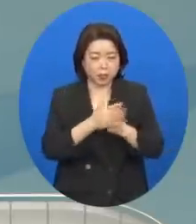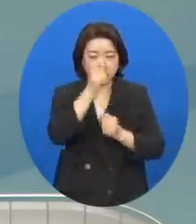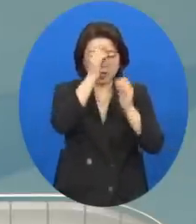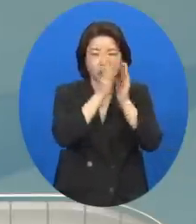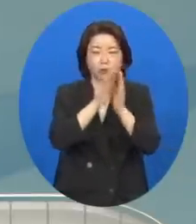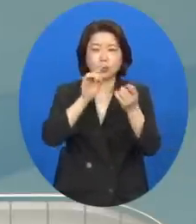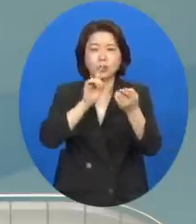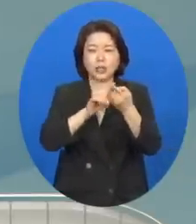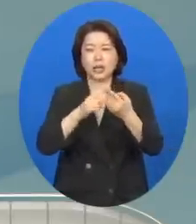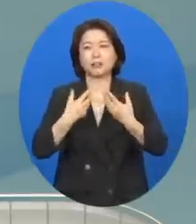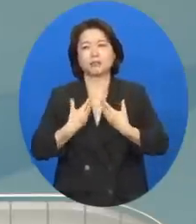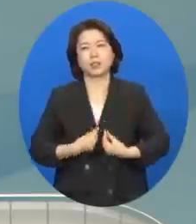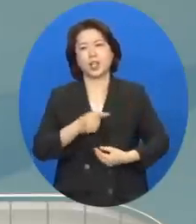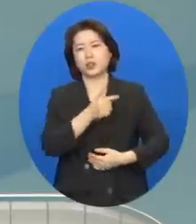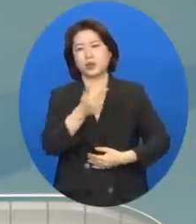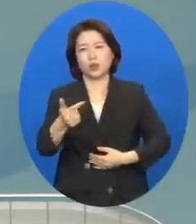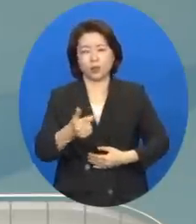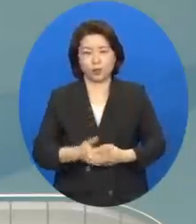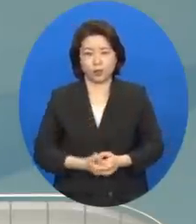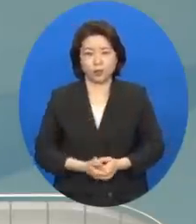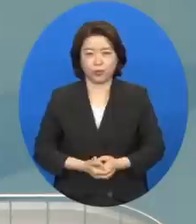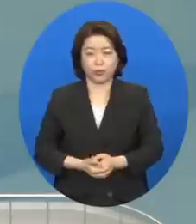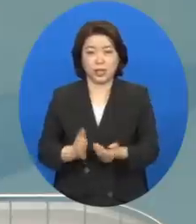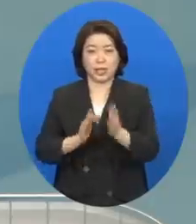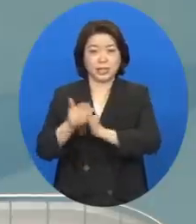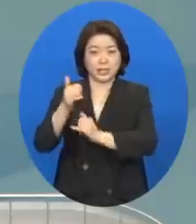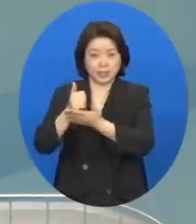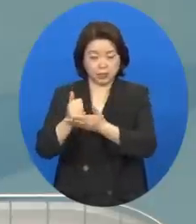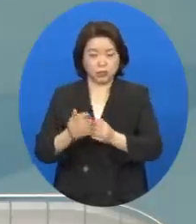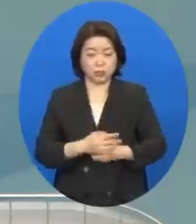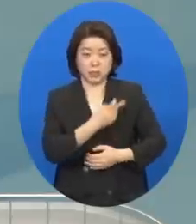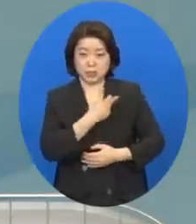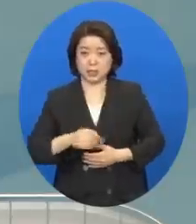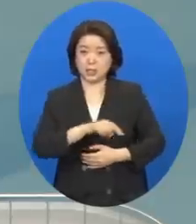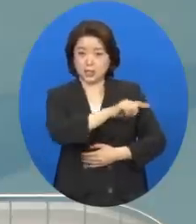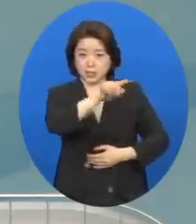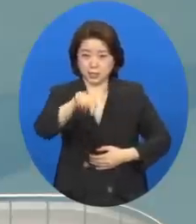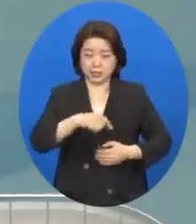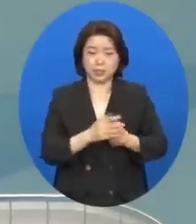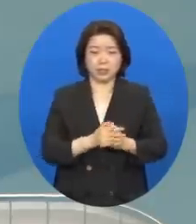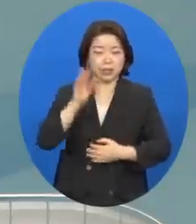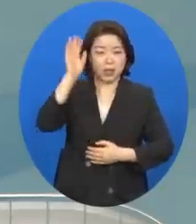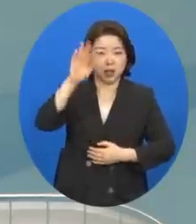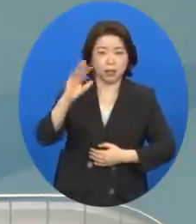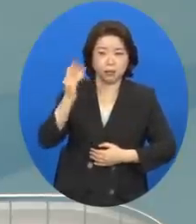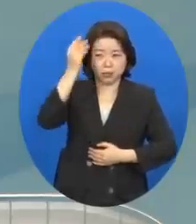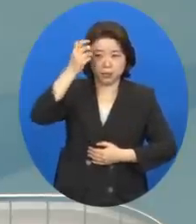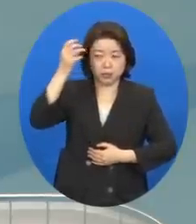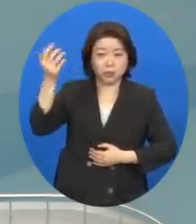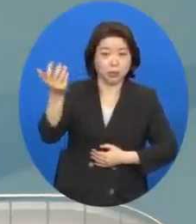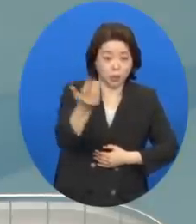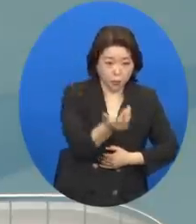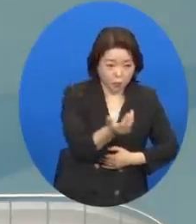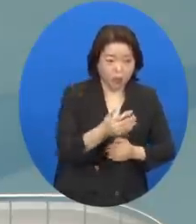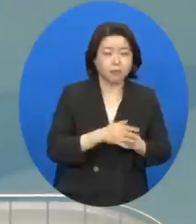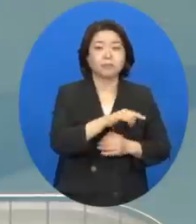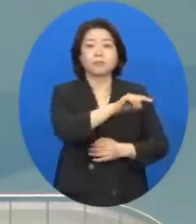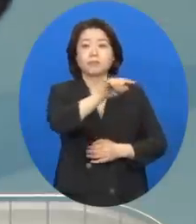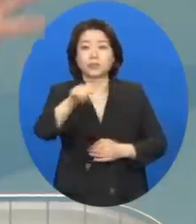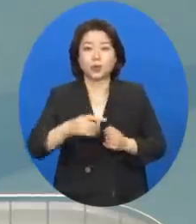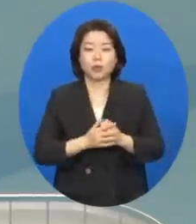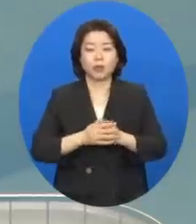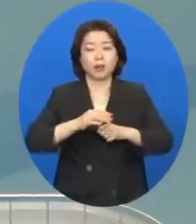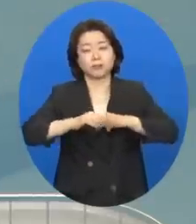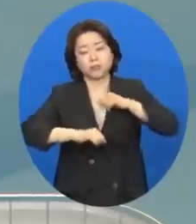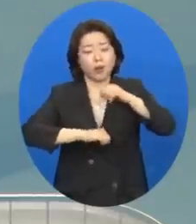좌절이 깊은 거예요. 예수님께서 제자들에게 이제 성령이 오시면 너희들이